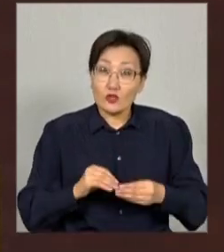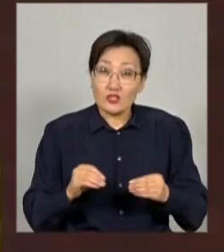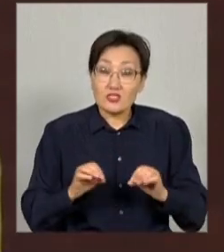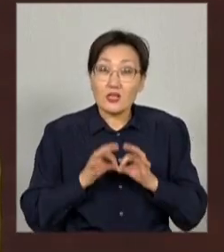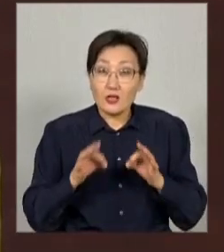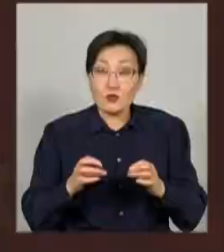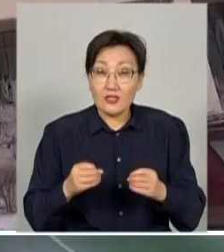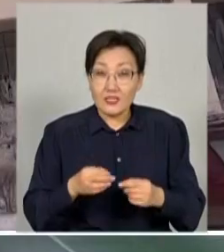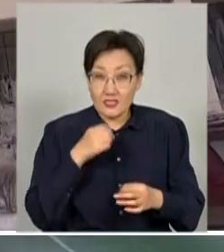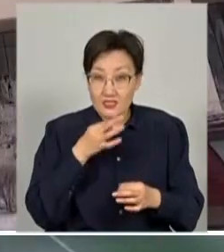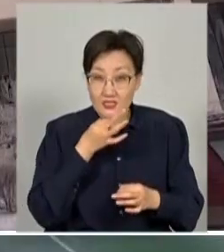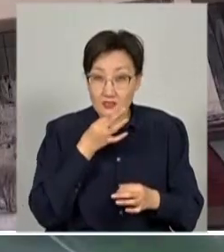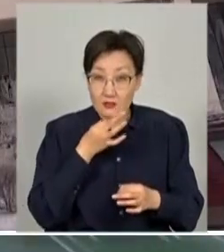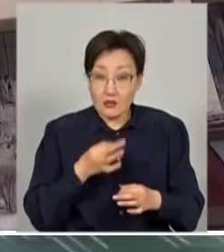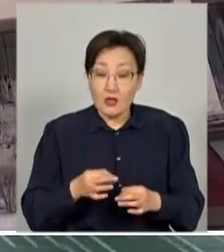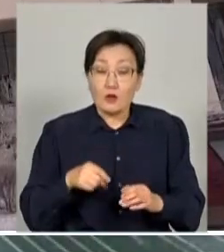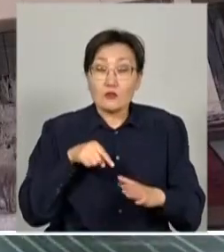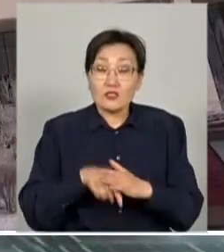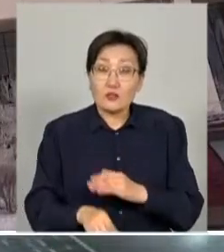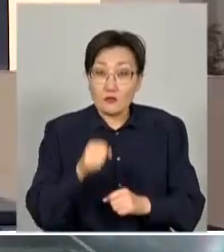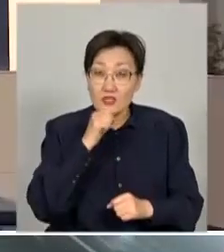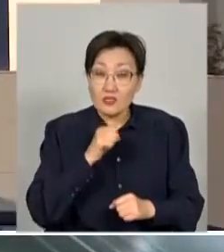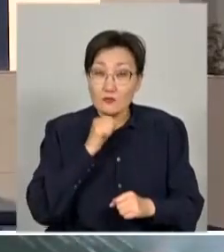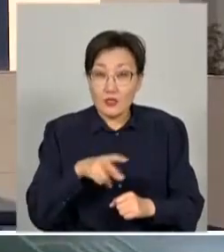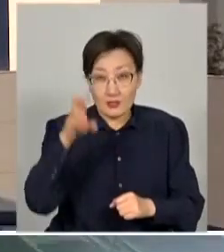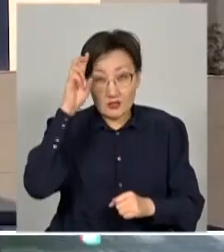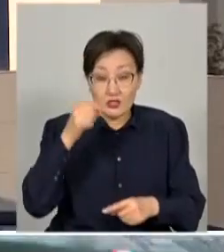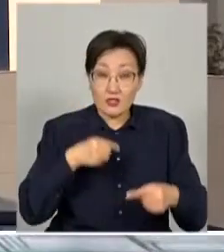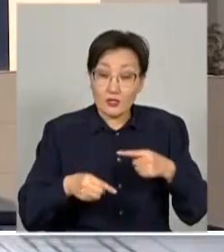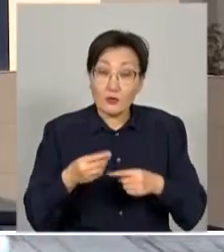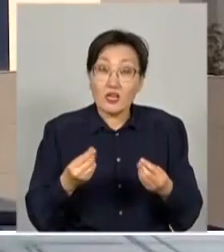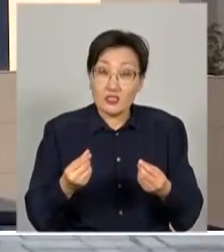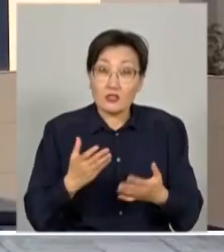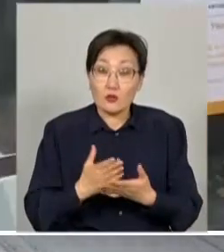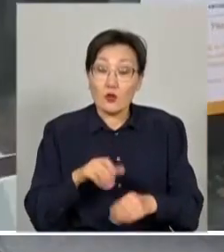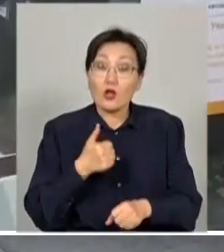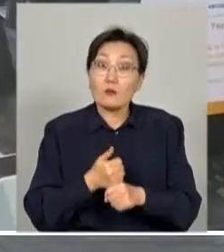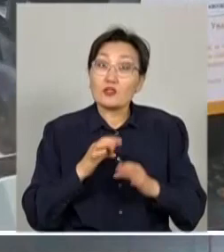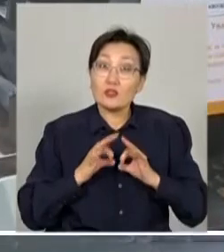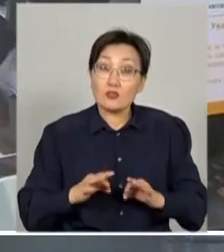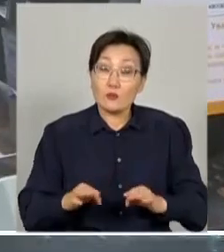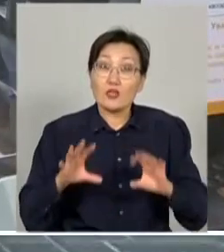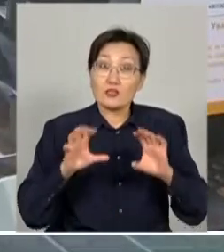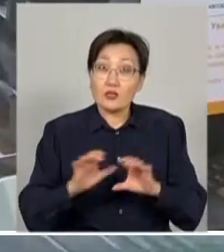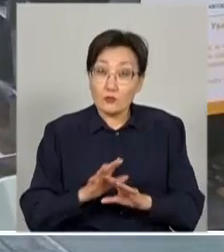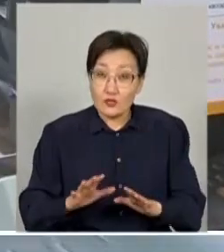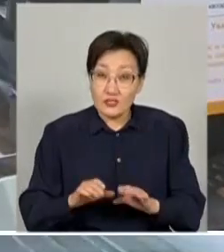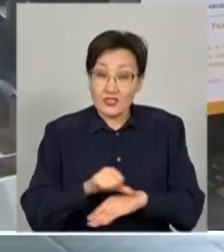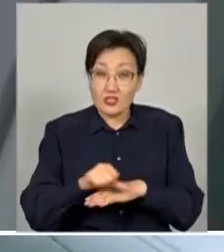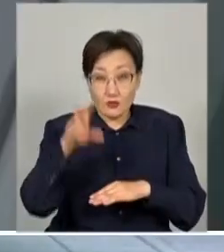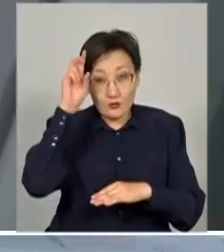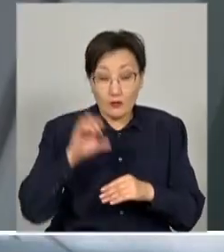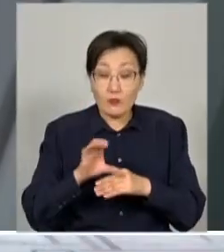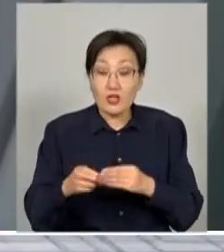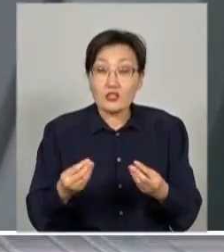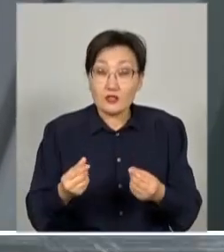деп есептеймін. Бұл ел ішінде жымқырылып қазынаға қайтарылған қаражаттар ғой. Бас прокуратура заңсыз жолмен шетел асқан